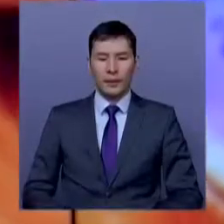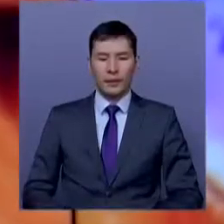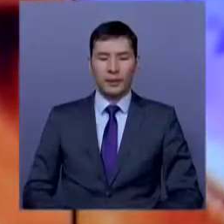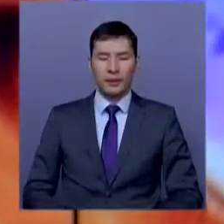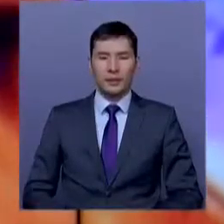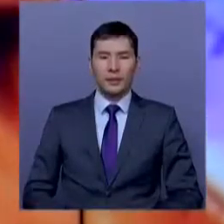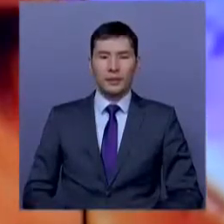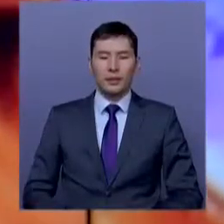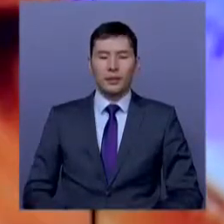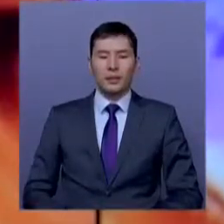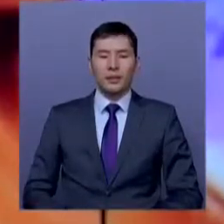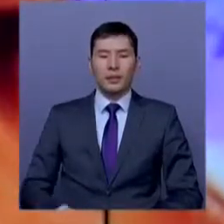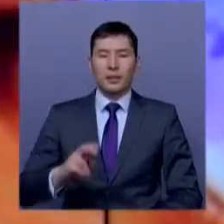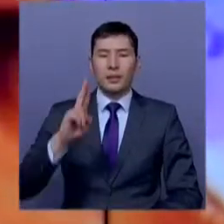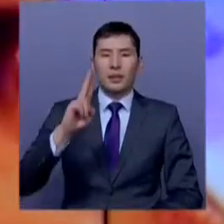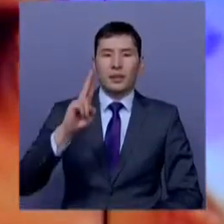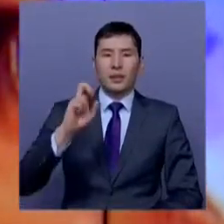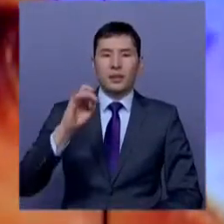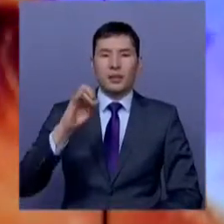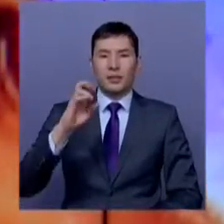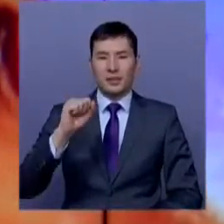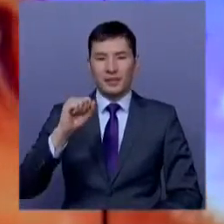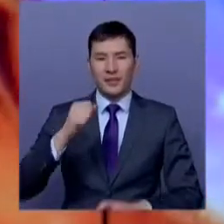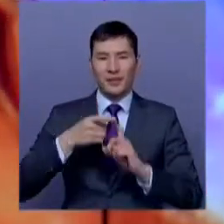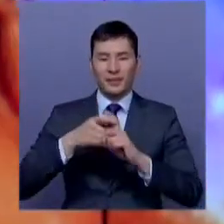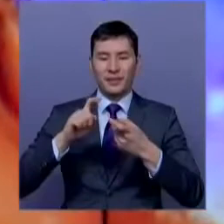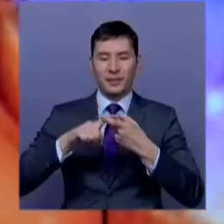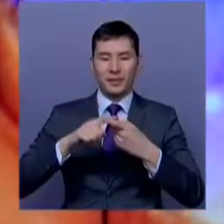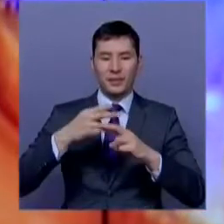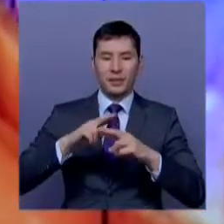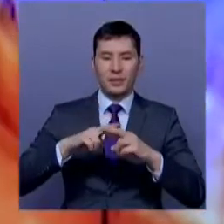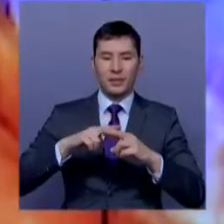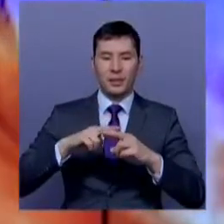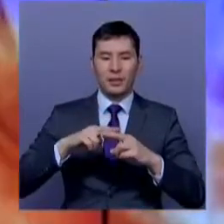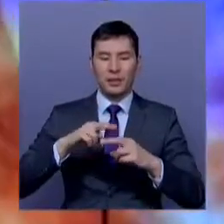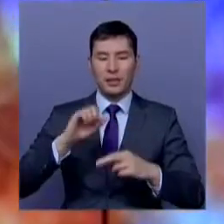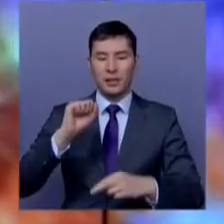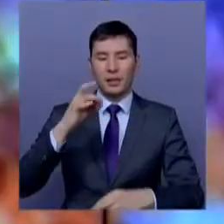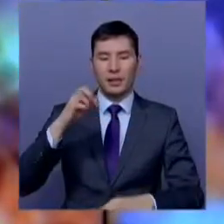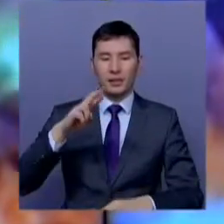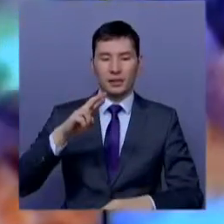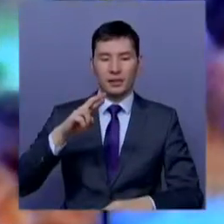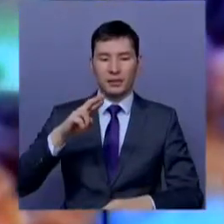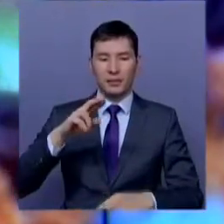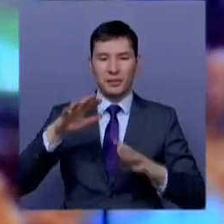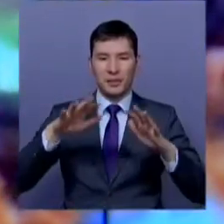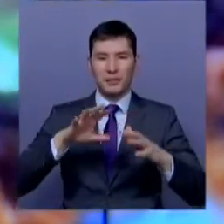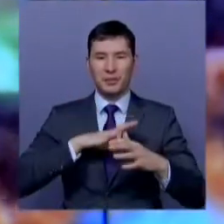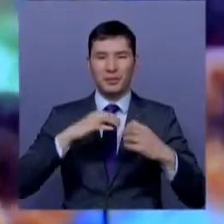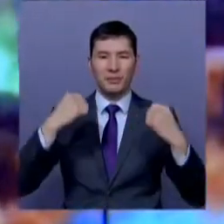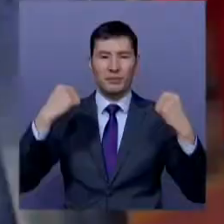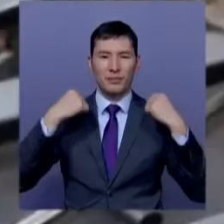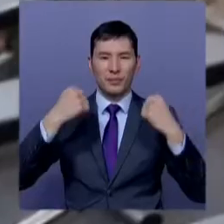Іргелес жатқан Қытайда коронавирустың өршуіне байланысты ауыр атлетикадан Азия чемпионаты Қазақстанда өтпейтін болды. Байрақты